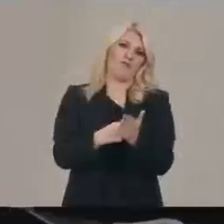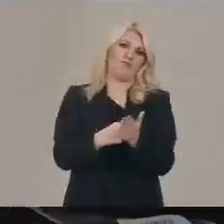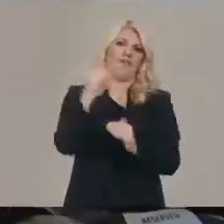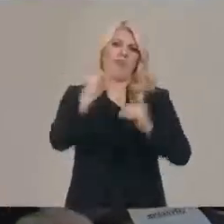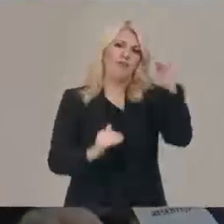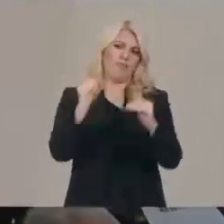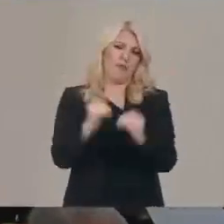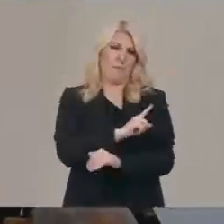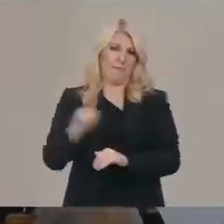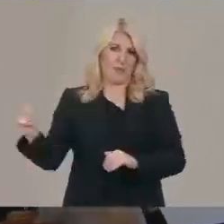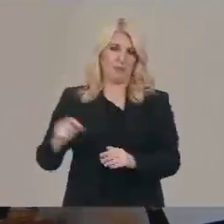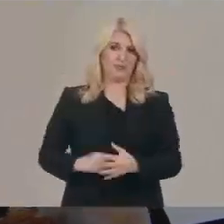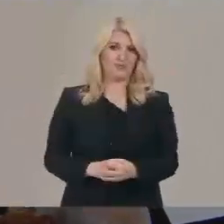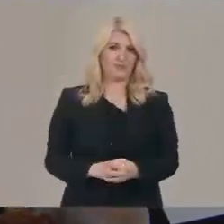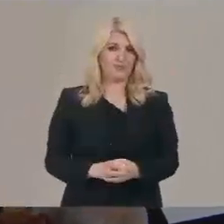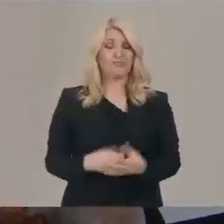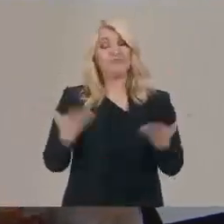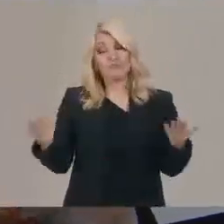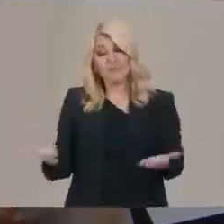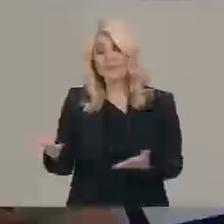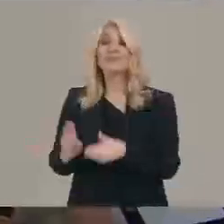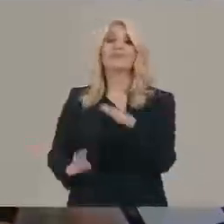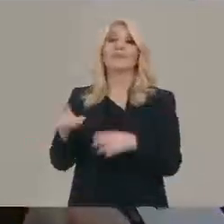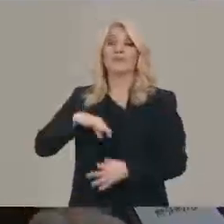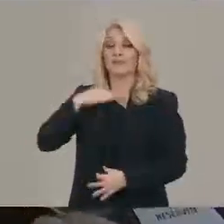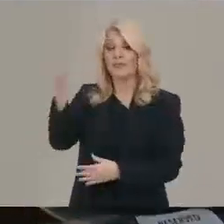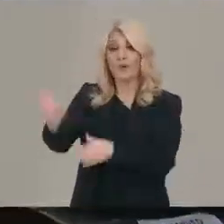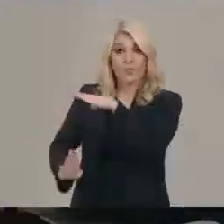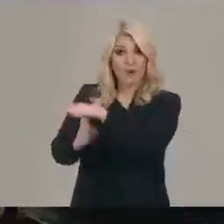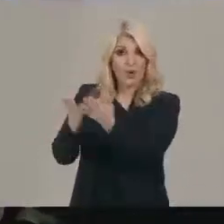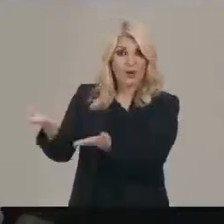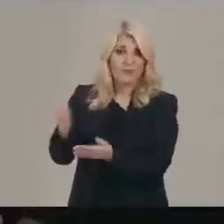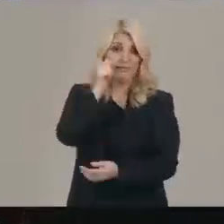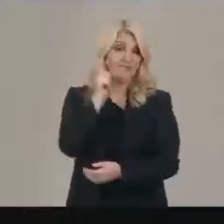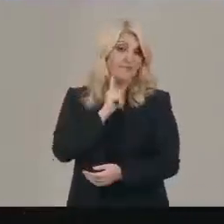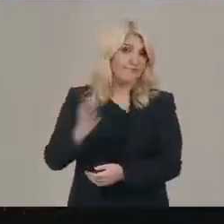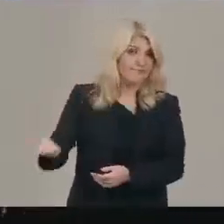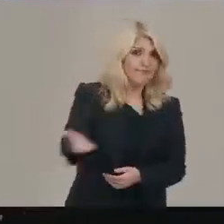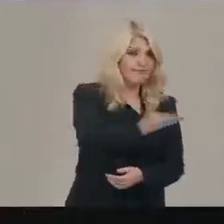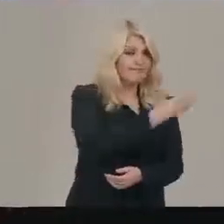Πρόεδρε, κυρίες και κύριοι, είμαστε αποφασισμένοι να συνεχίσουμε στον